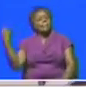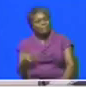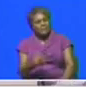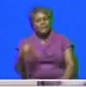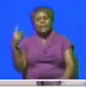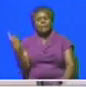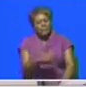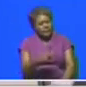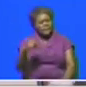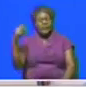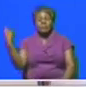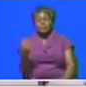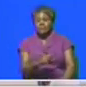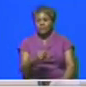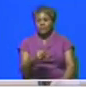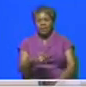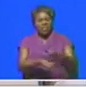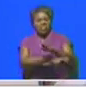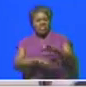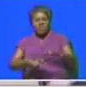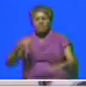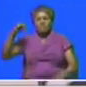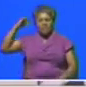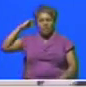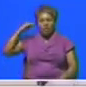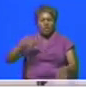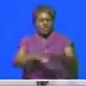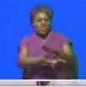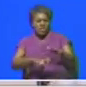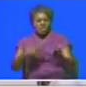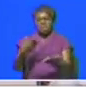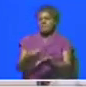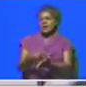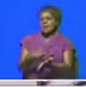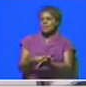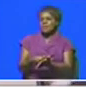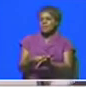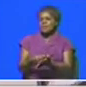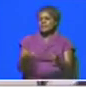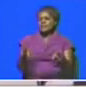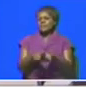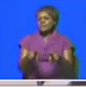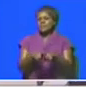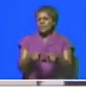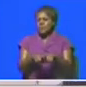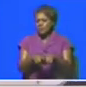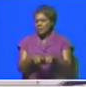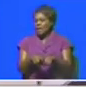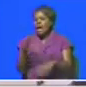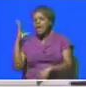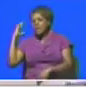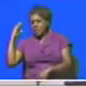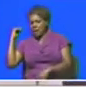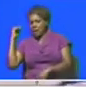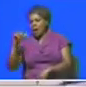eh? Anaumizwa, ananyang'anywa simu, ananyang'anywa pesa. Na pia kuna allegation ya kwamba watoto